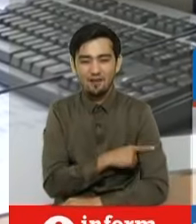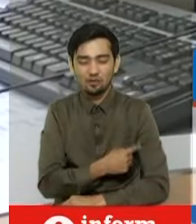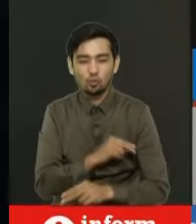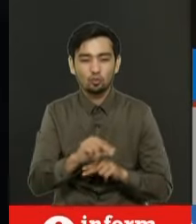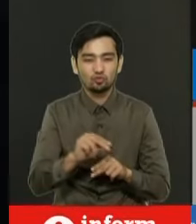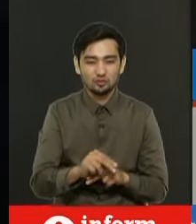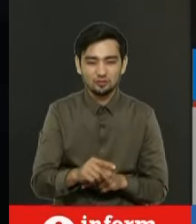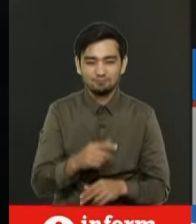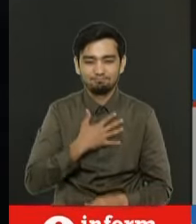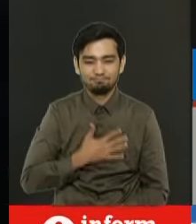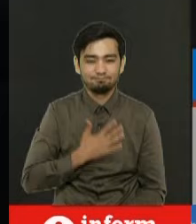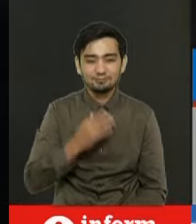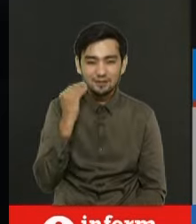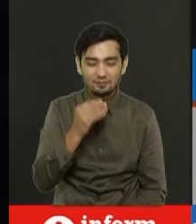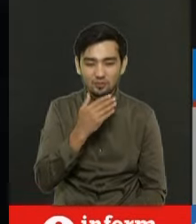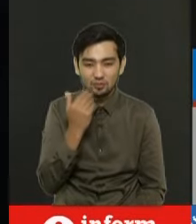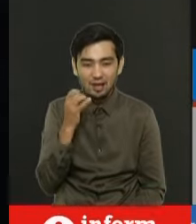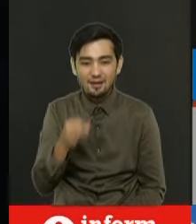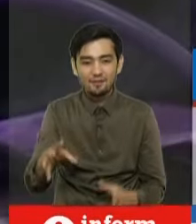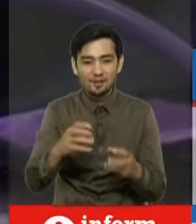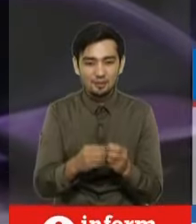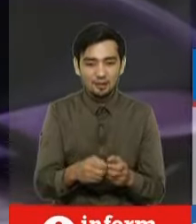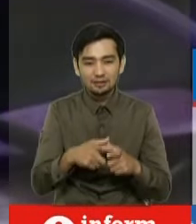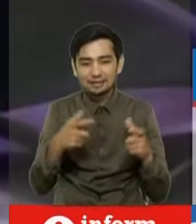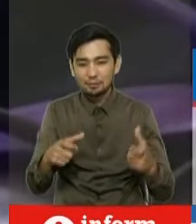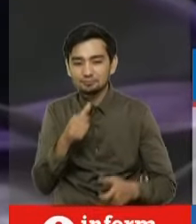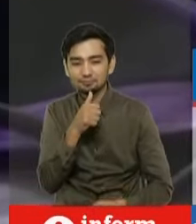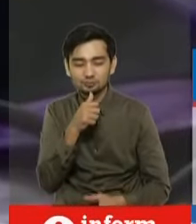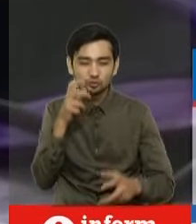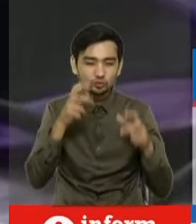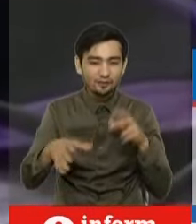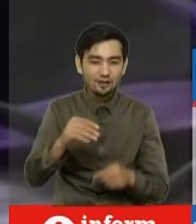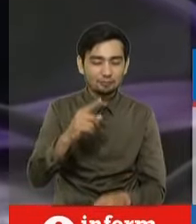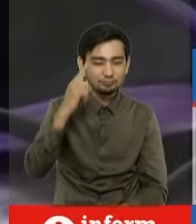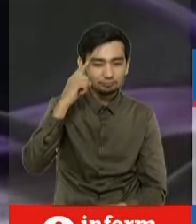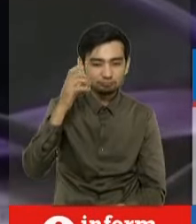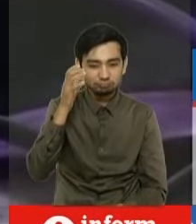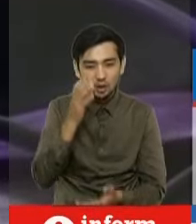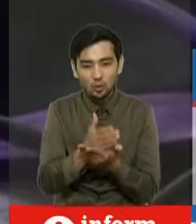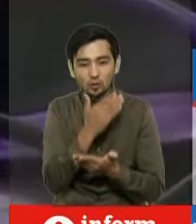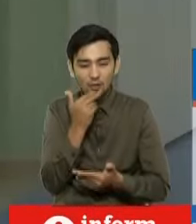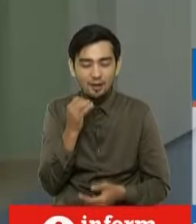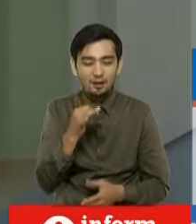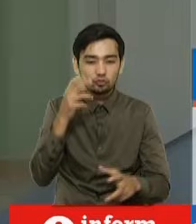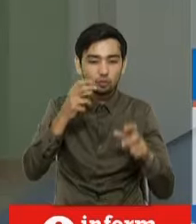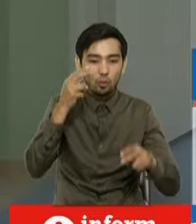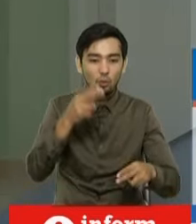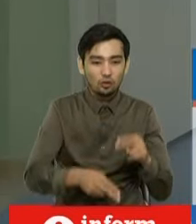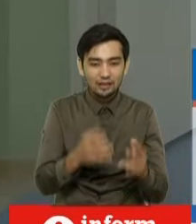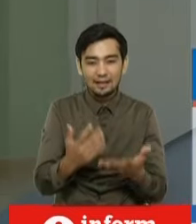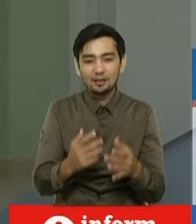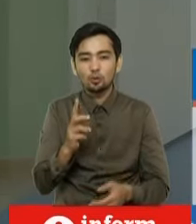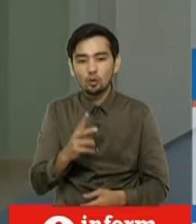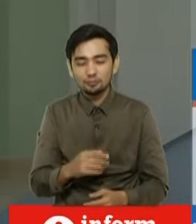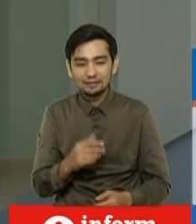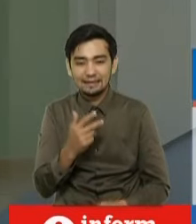решили провести промежуточную независимую экзаменацию студентов. Оценку знаний пройдут не только выпускники, но и студенты, переходящие